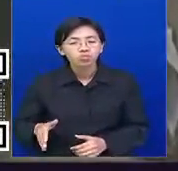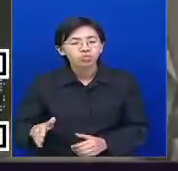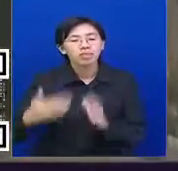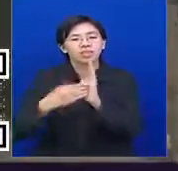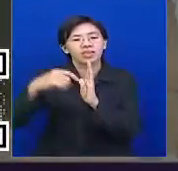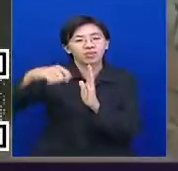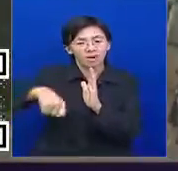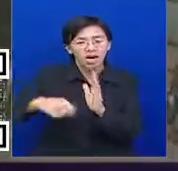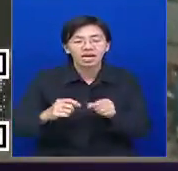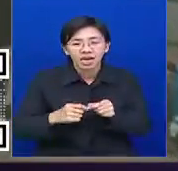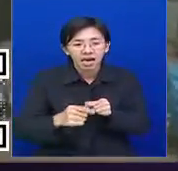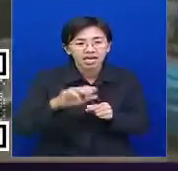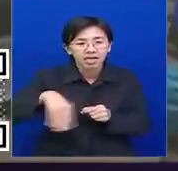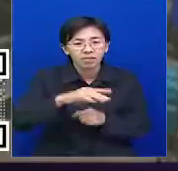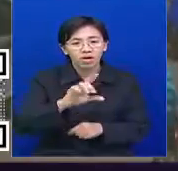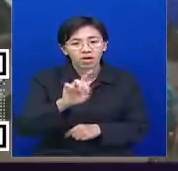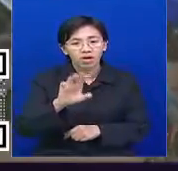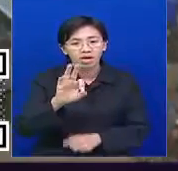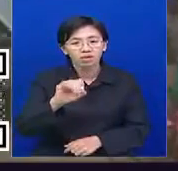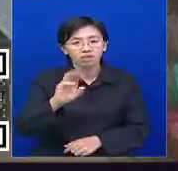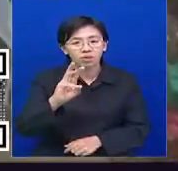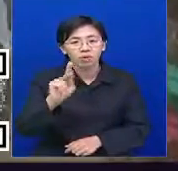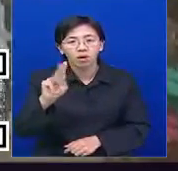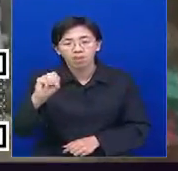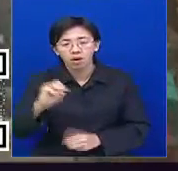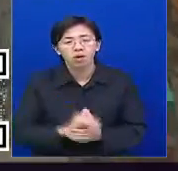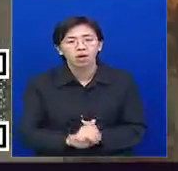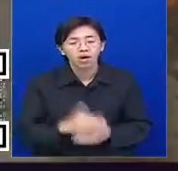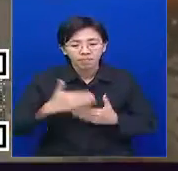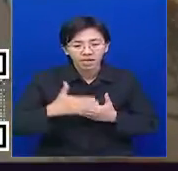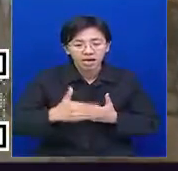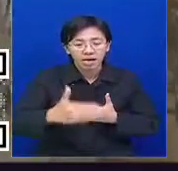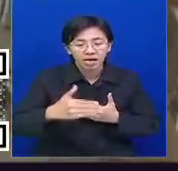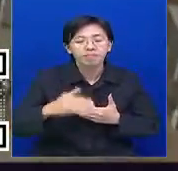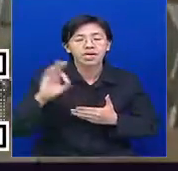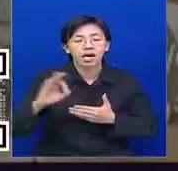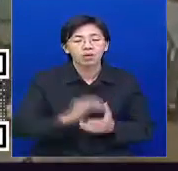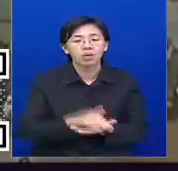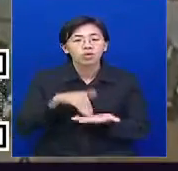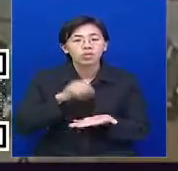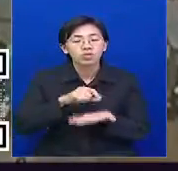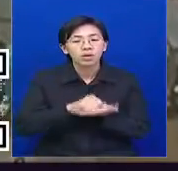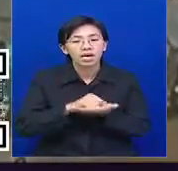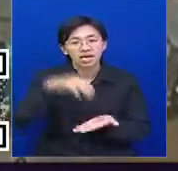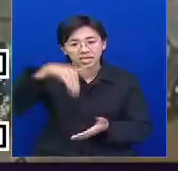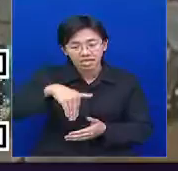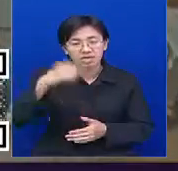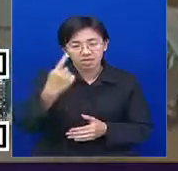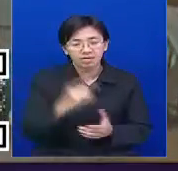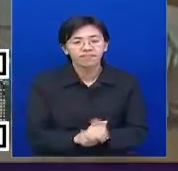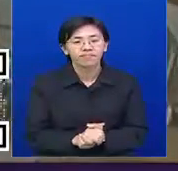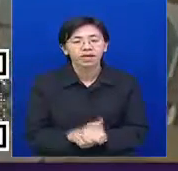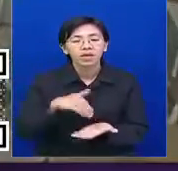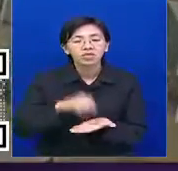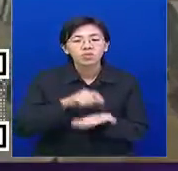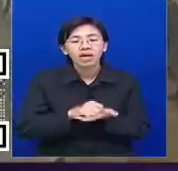สีมาระยะทางรวม196กิโลเมตรมีด่านเก็บค่าผ่านทาง9แห่งศูนย์บริการทางหลวง1แห่งสถานีบริการทางหลว